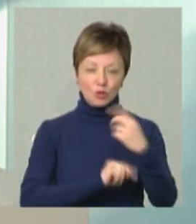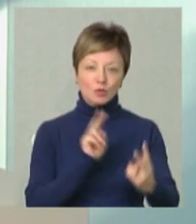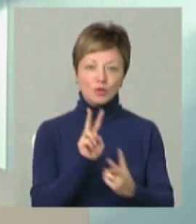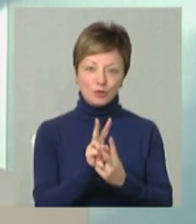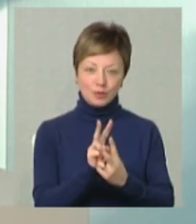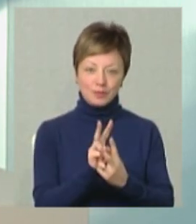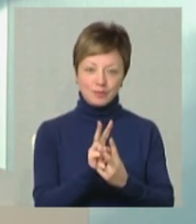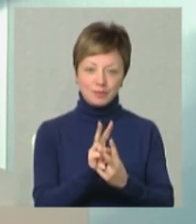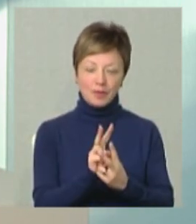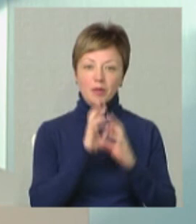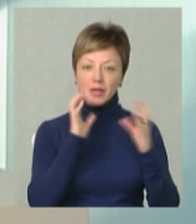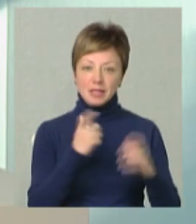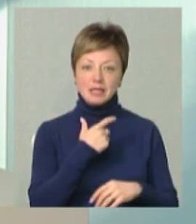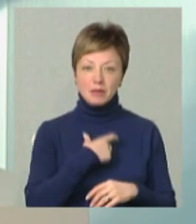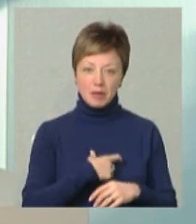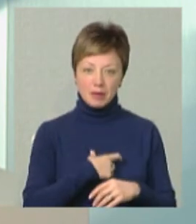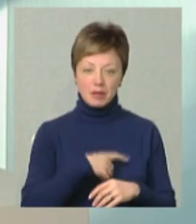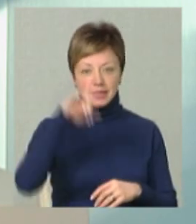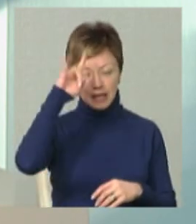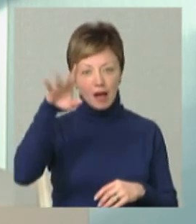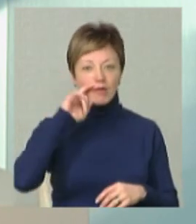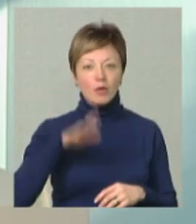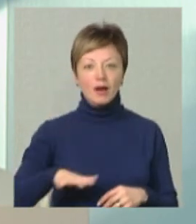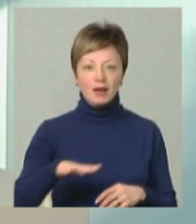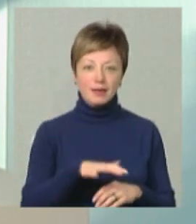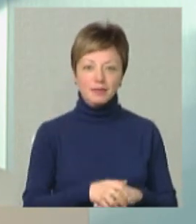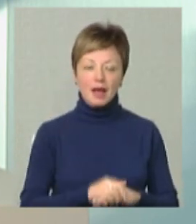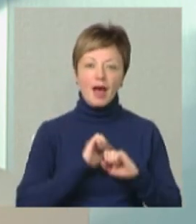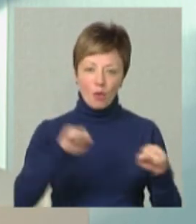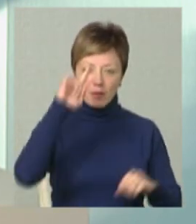наступної програми. Бережіть себе. Слава Україні! Героям слава!